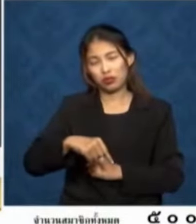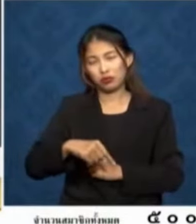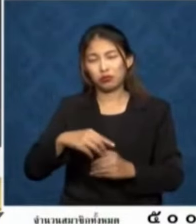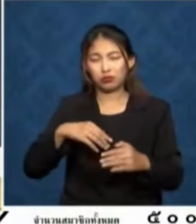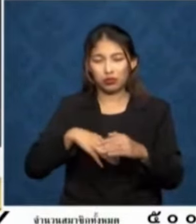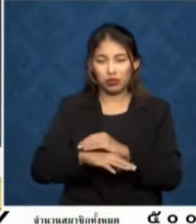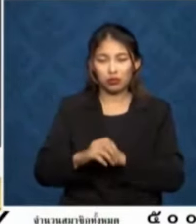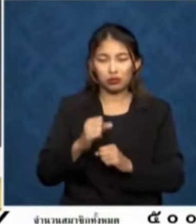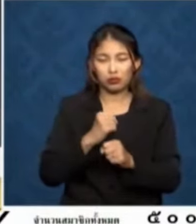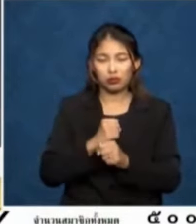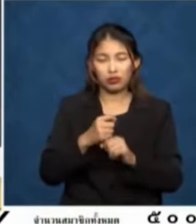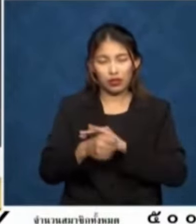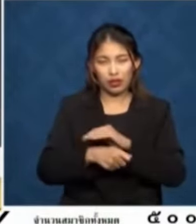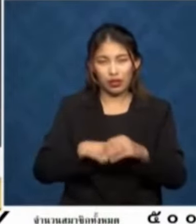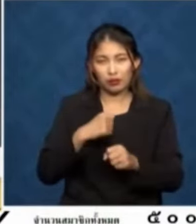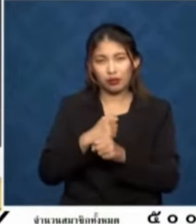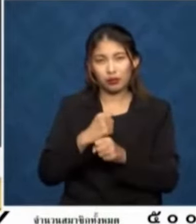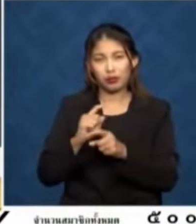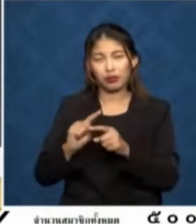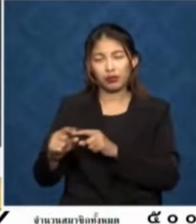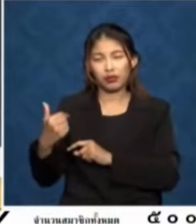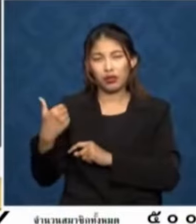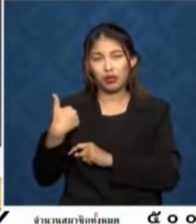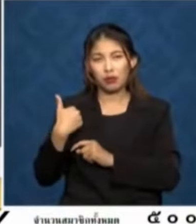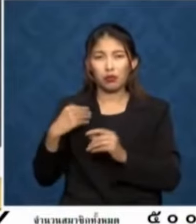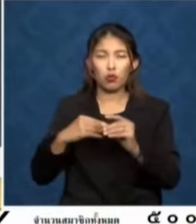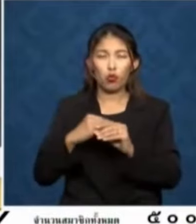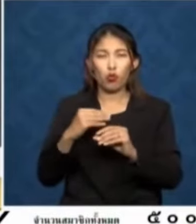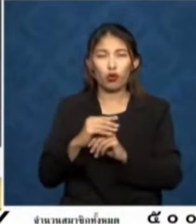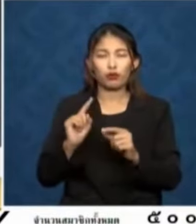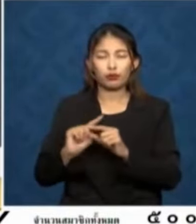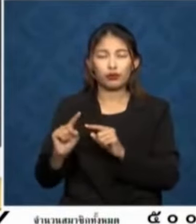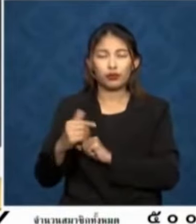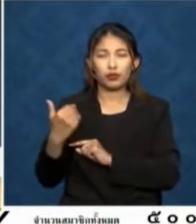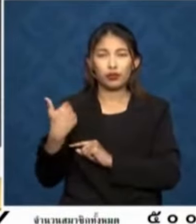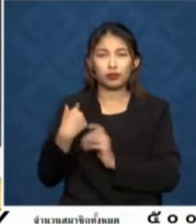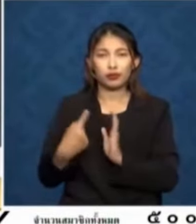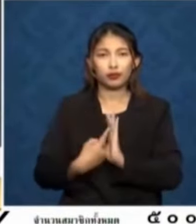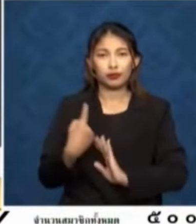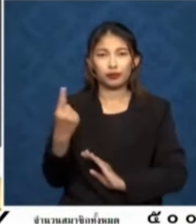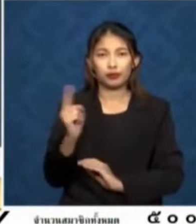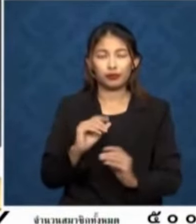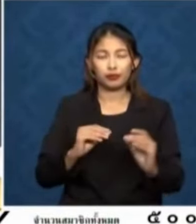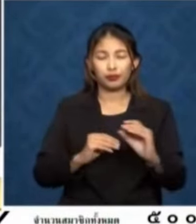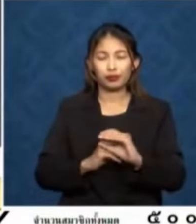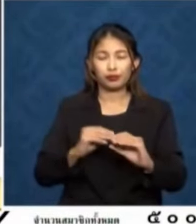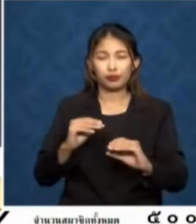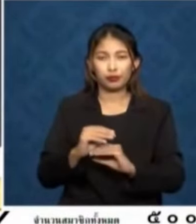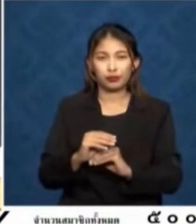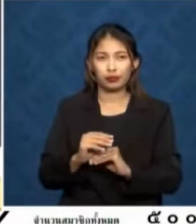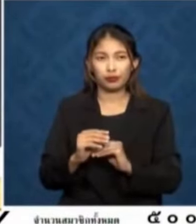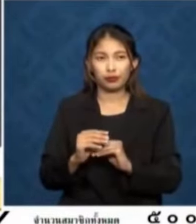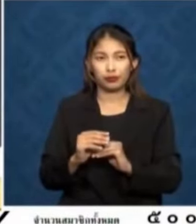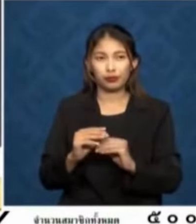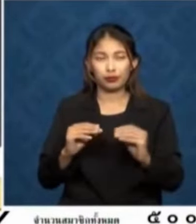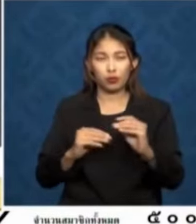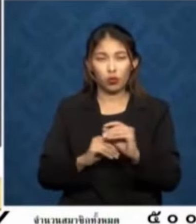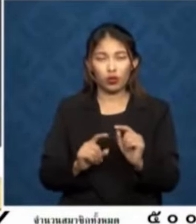กันของกิจกรรมในแต่ละโครงการค่ะท่านประธานเริ่มจากโครงการแรกนะ